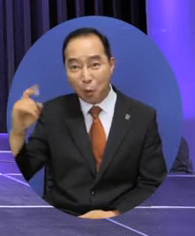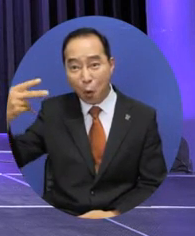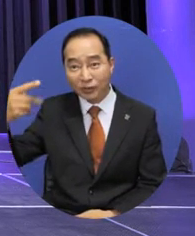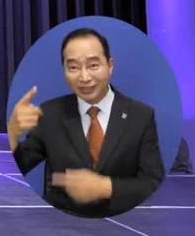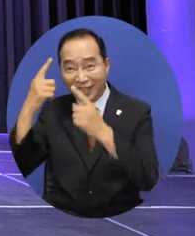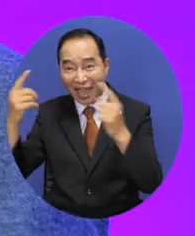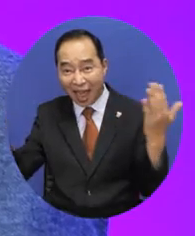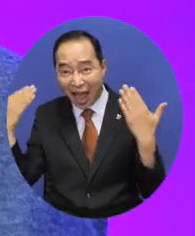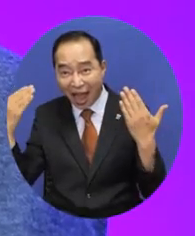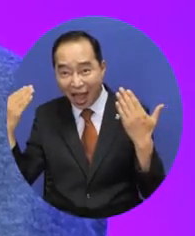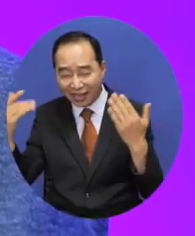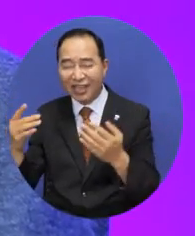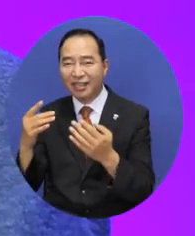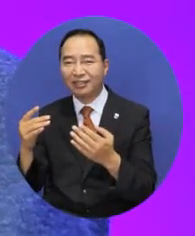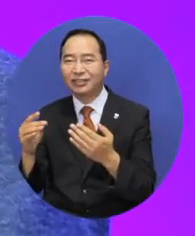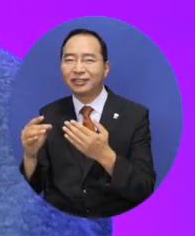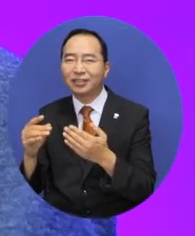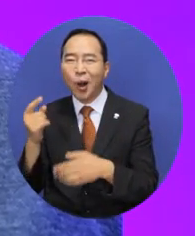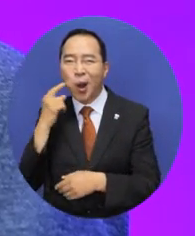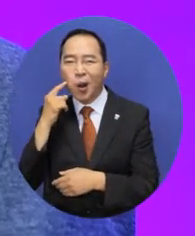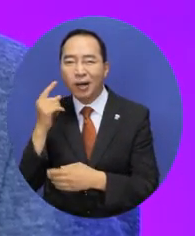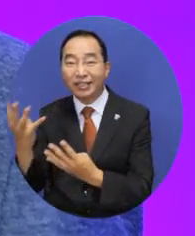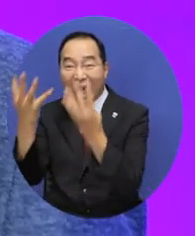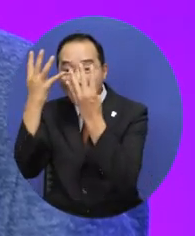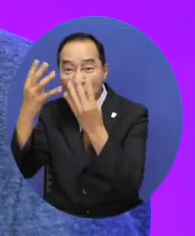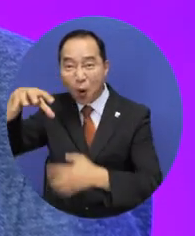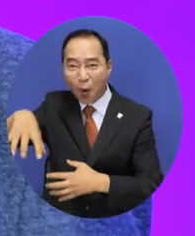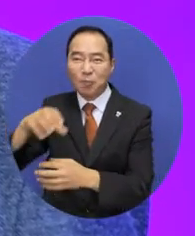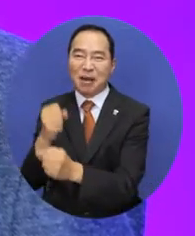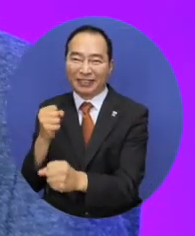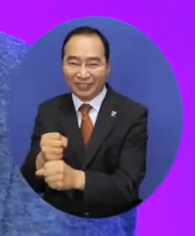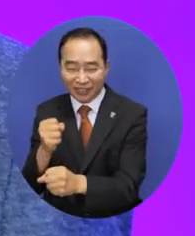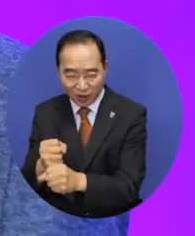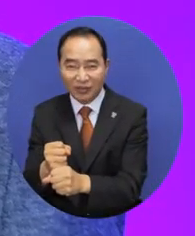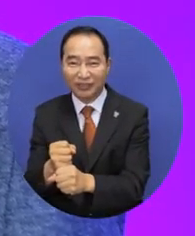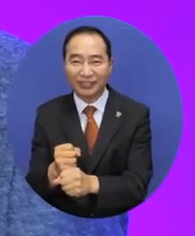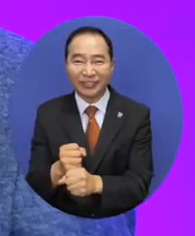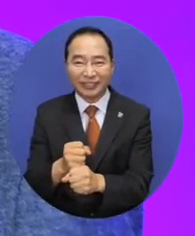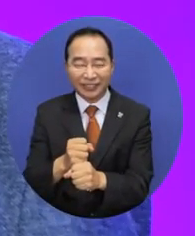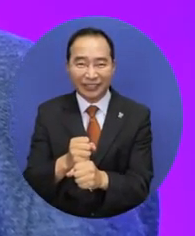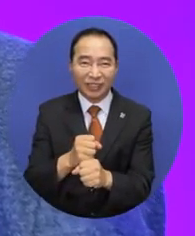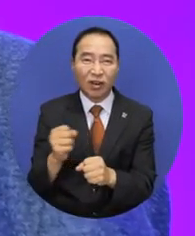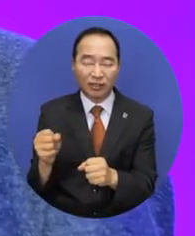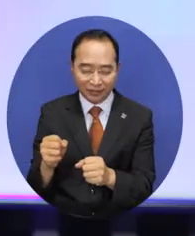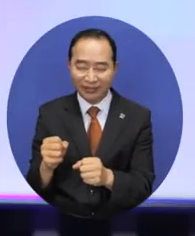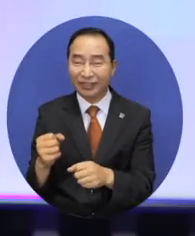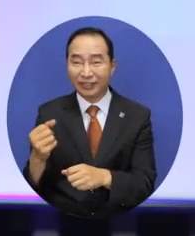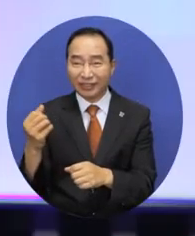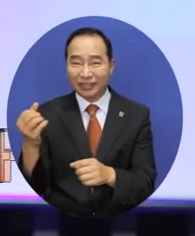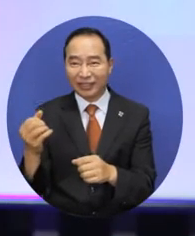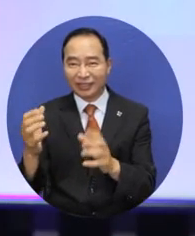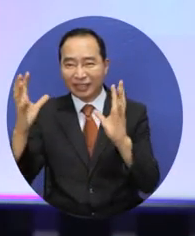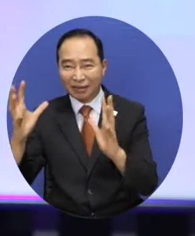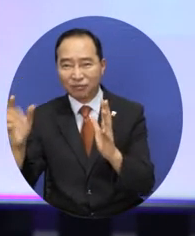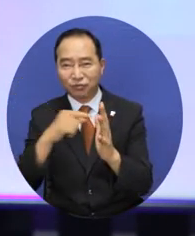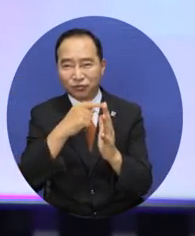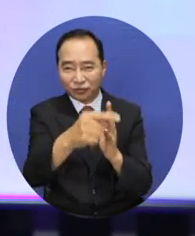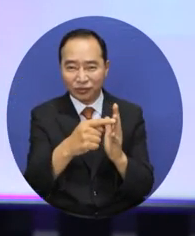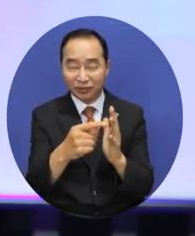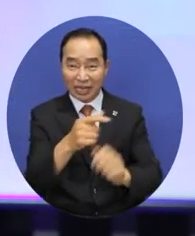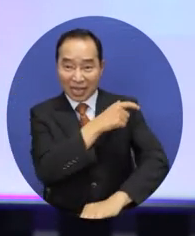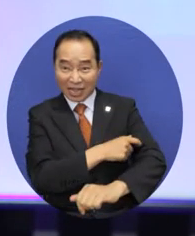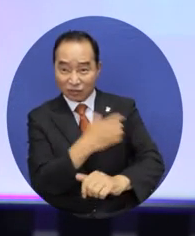맡게 했어요. 여기에서도 놀라운 결과가 나타났습니다. 간수역을 맡은 사람은 3일 만에 제수역을 맡은